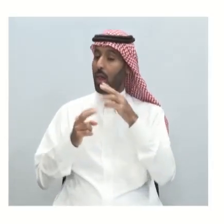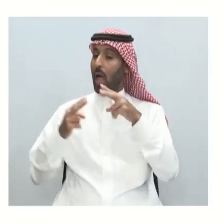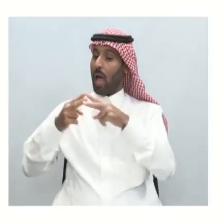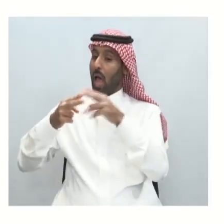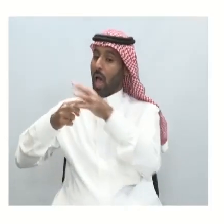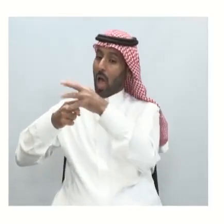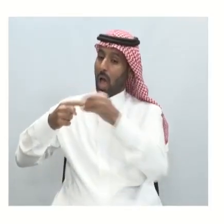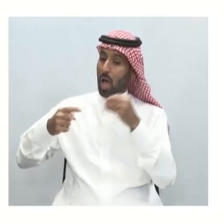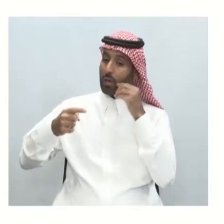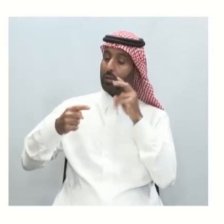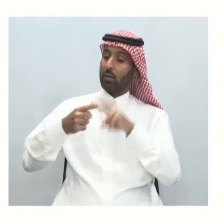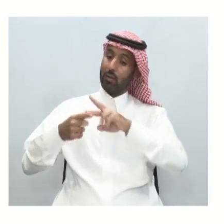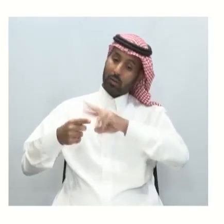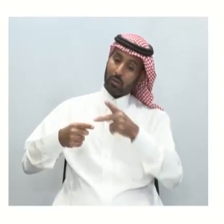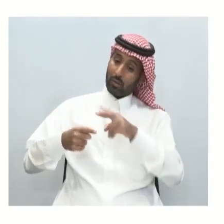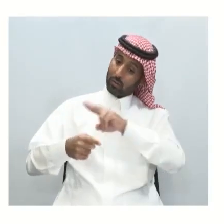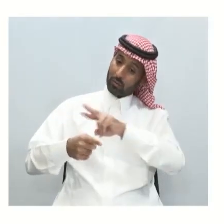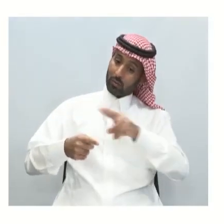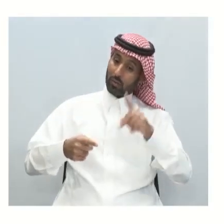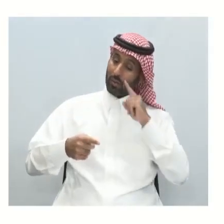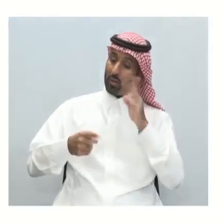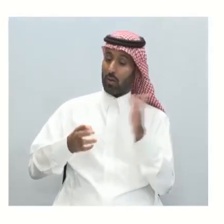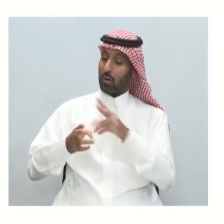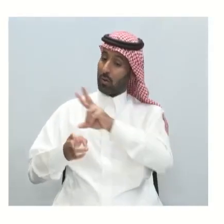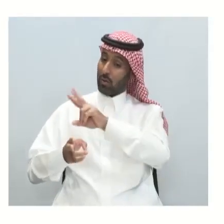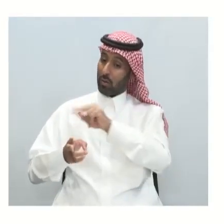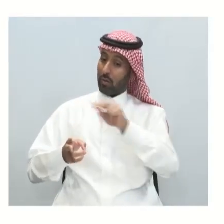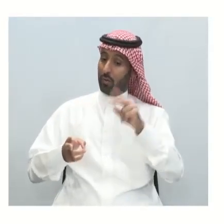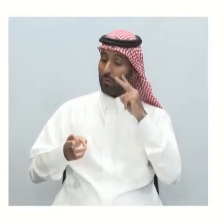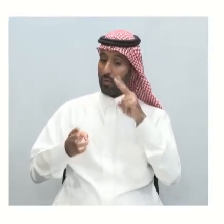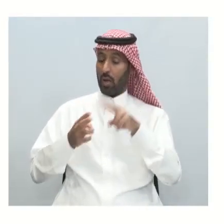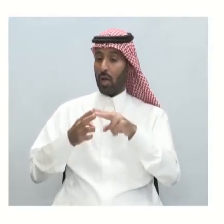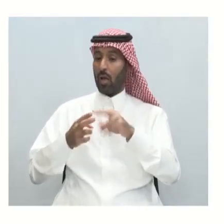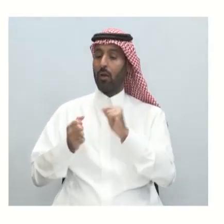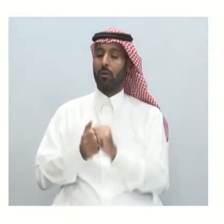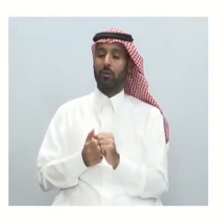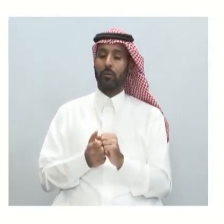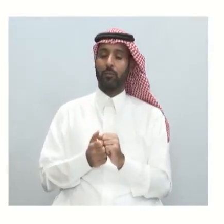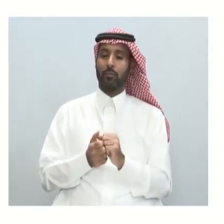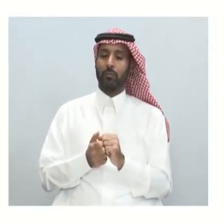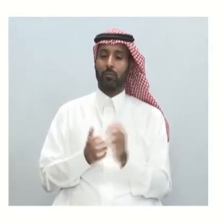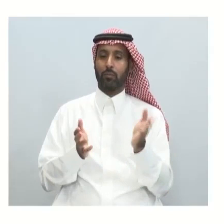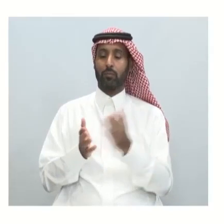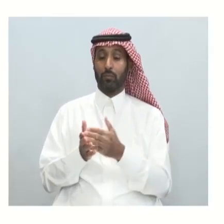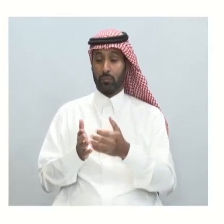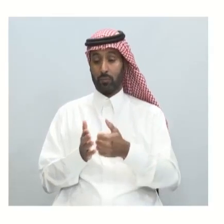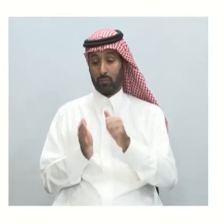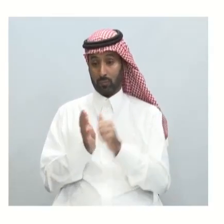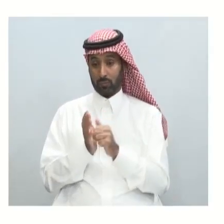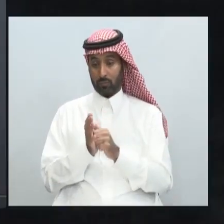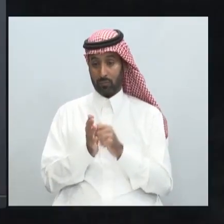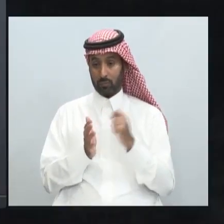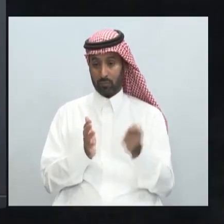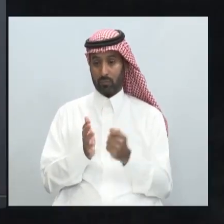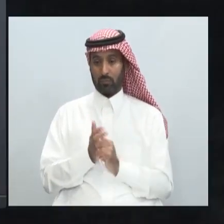الروابط نوع الرابطه والرابطه التساهميه القطبيه والقطبيه الجزيئيه نشاط